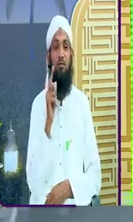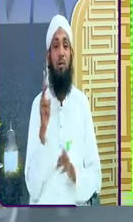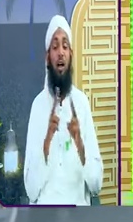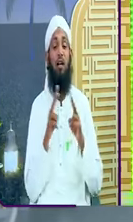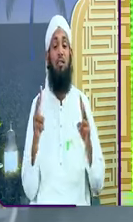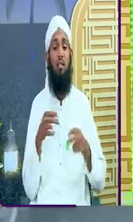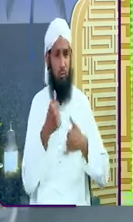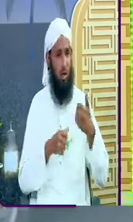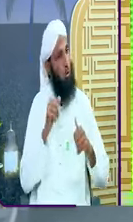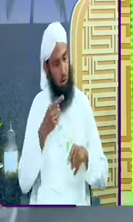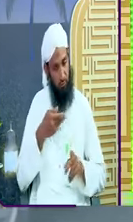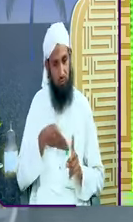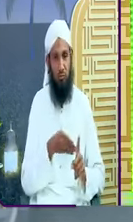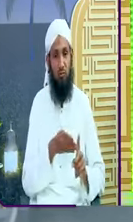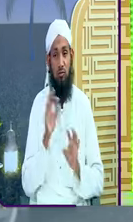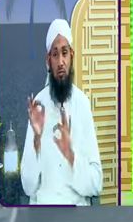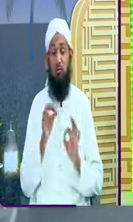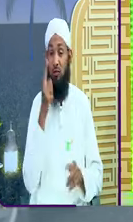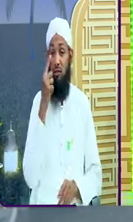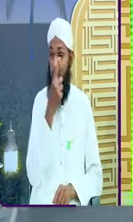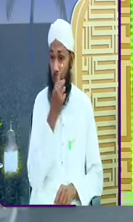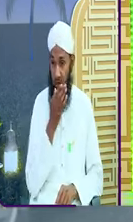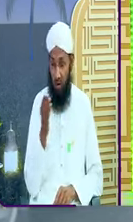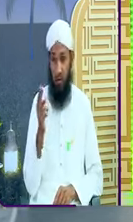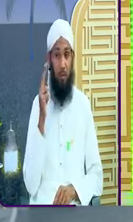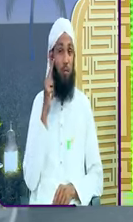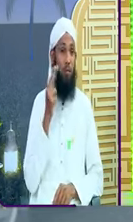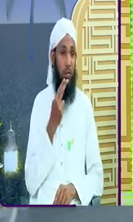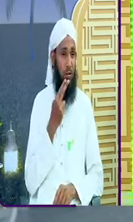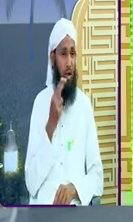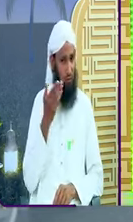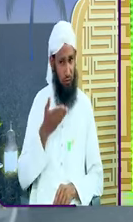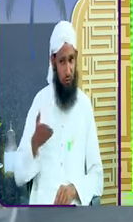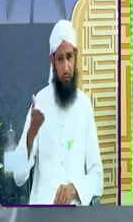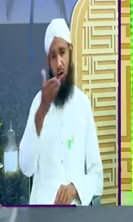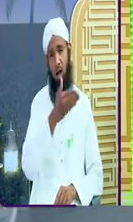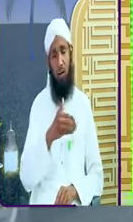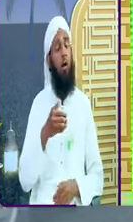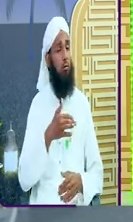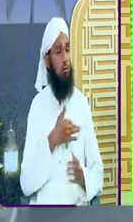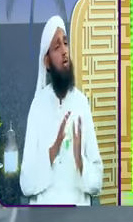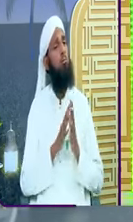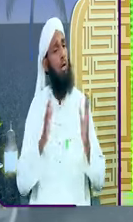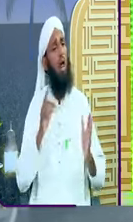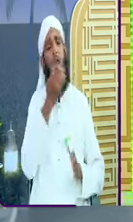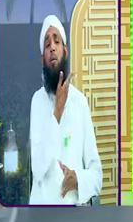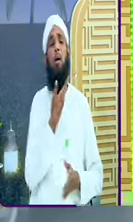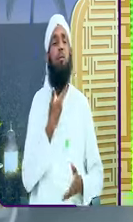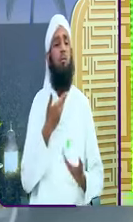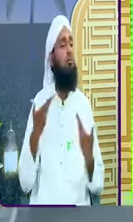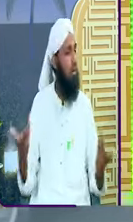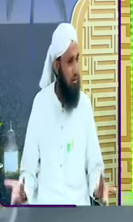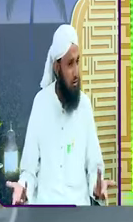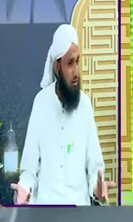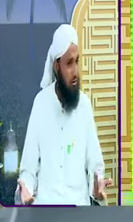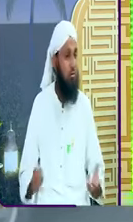یہ ہمارے بلائنڈ سانی بھائی یا ڈیم ڈم جو بھی ہیں ان کو بھی امت اخنی چاہیے کہ اللہ کی مرضی ہو سکتا اس